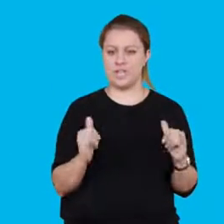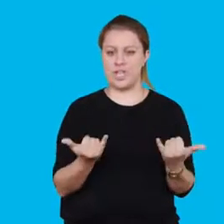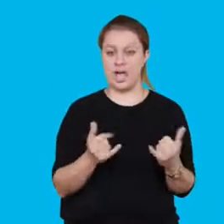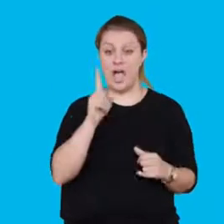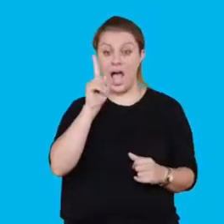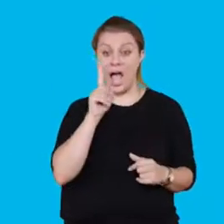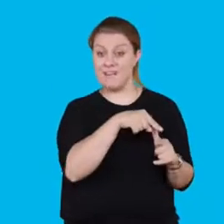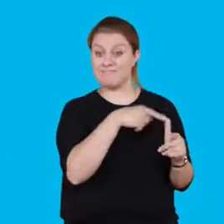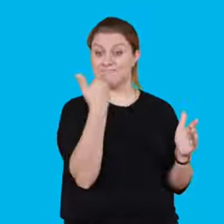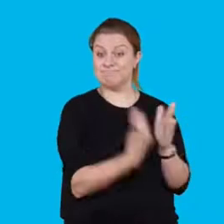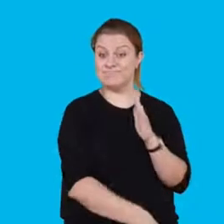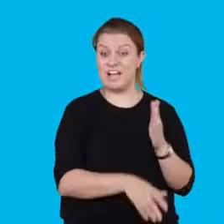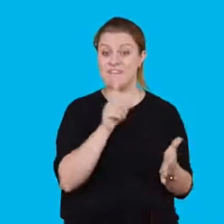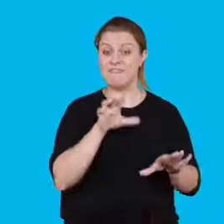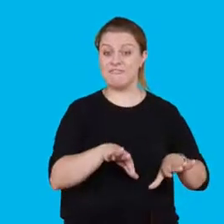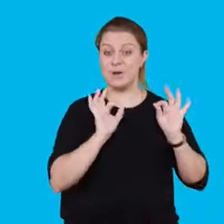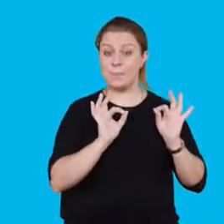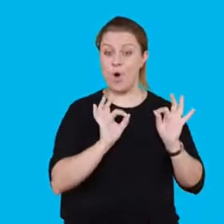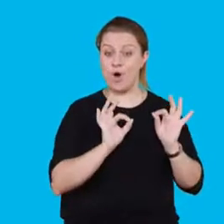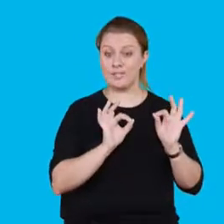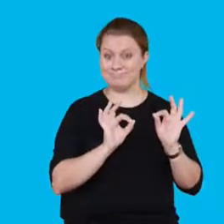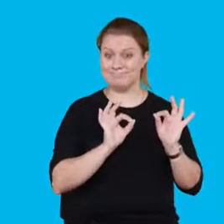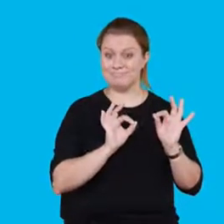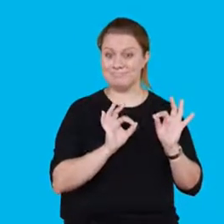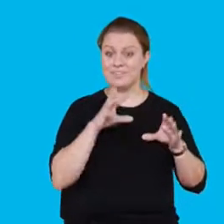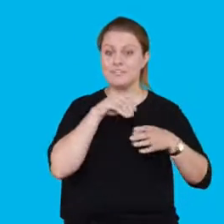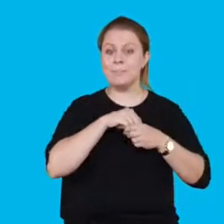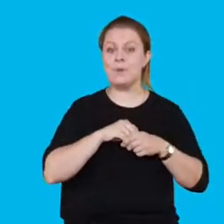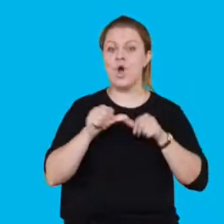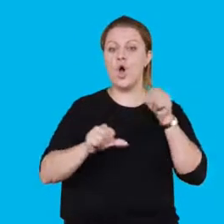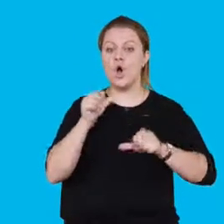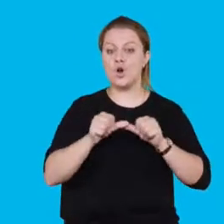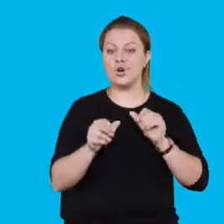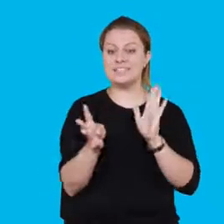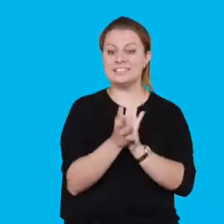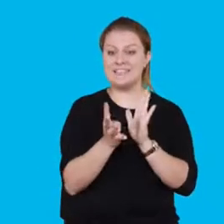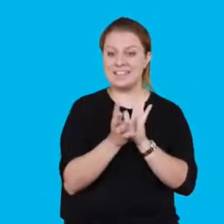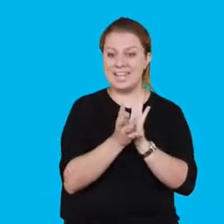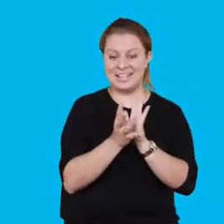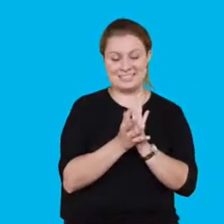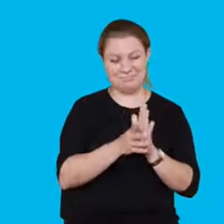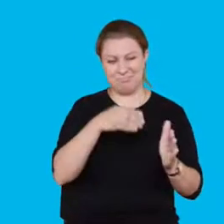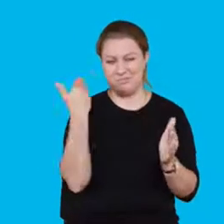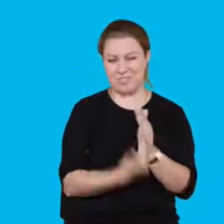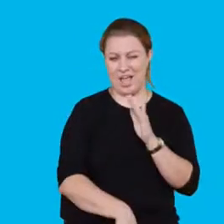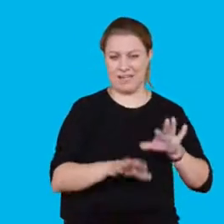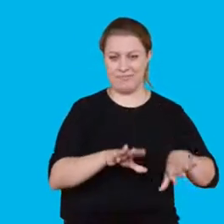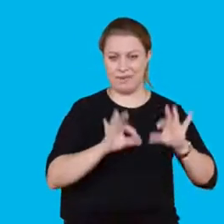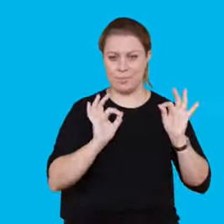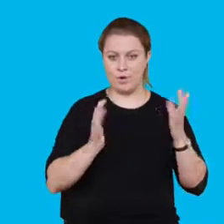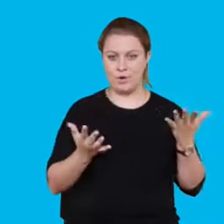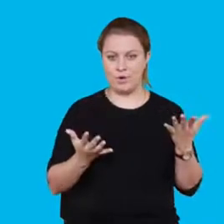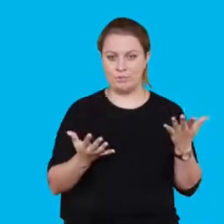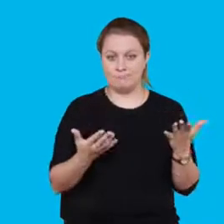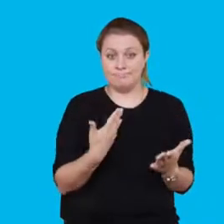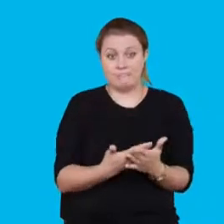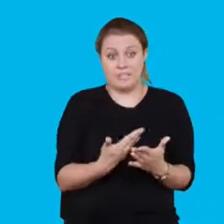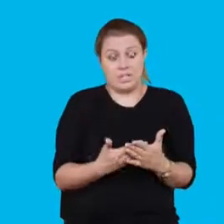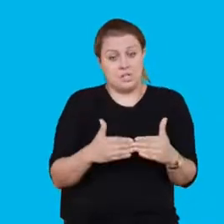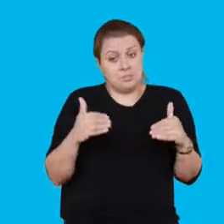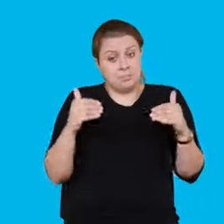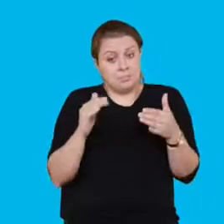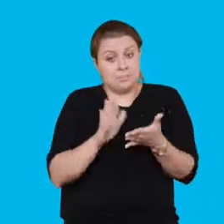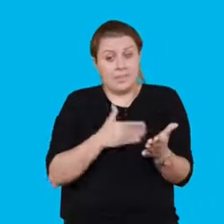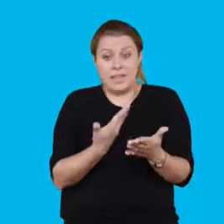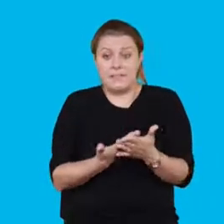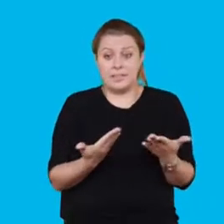przegrywają wybory w 19 roku, w styczniu 19 roku. I w zasadzie powstał w gruncie rzeczy, można powiedzieć,